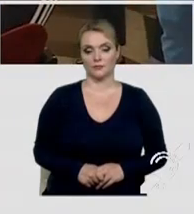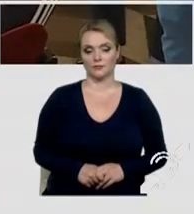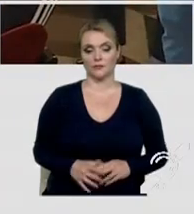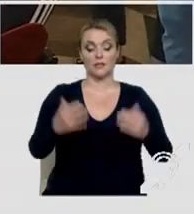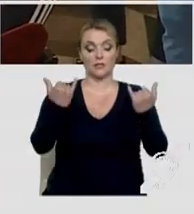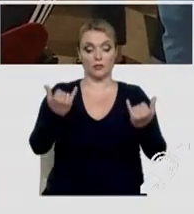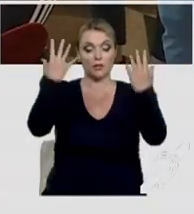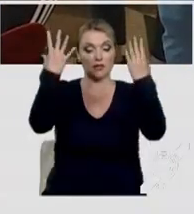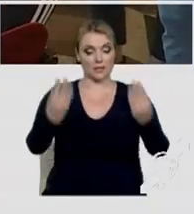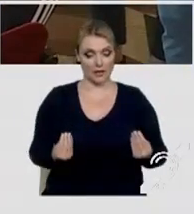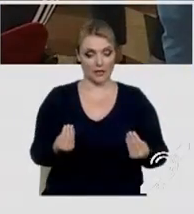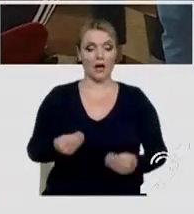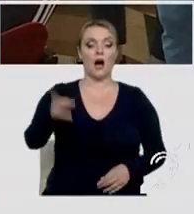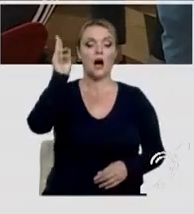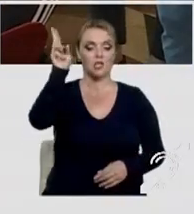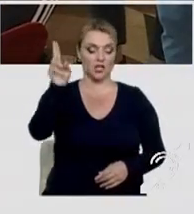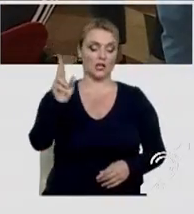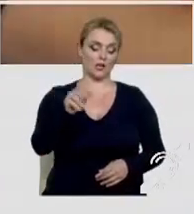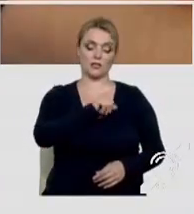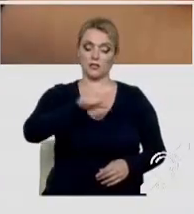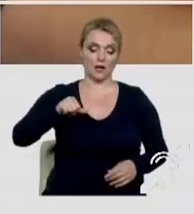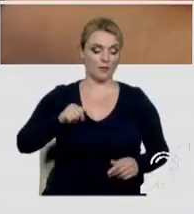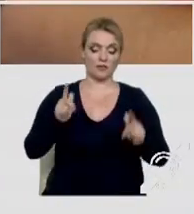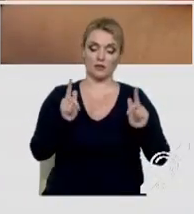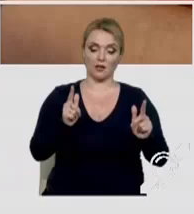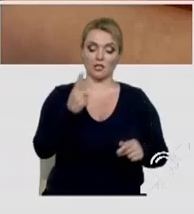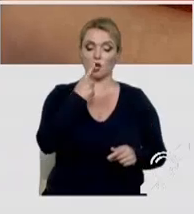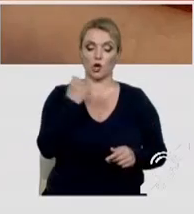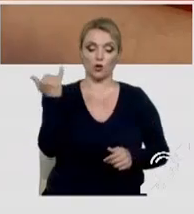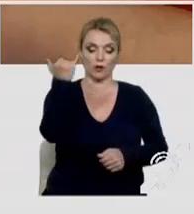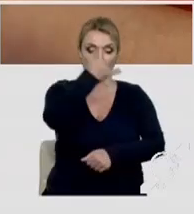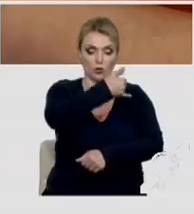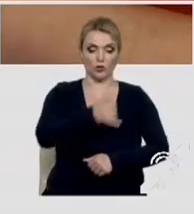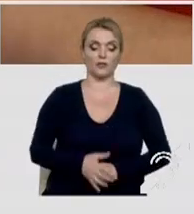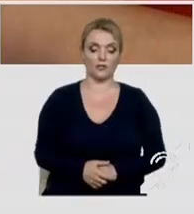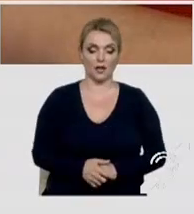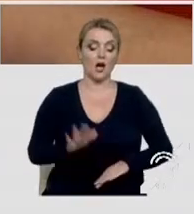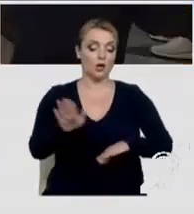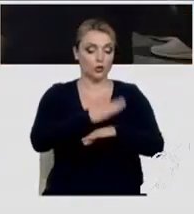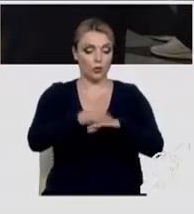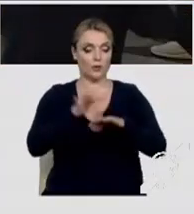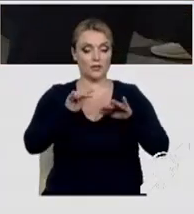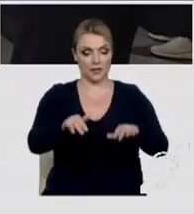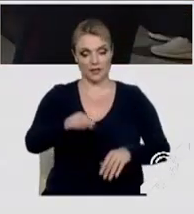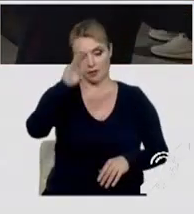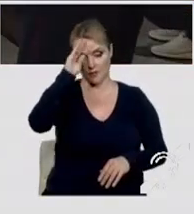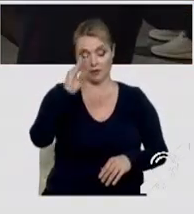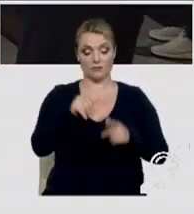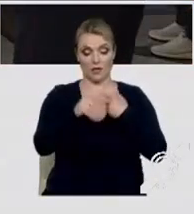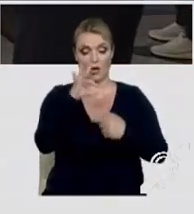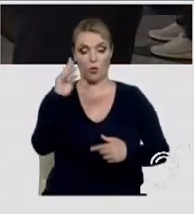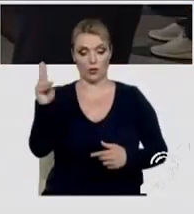Ziua donatorului de sânge este o adevărată sărbătoare pentru cei care fac acest act de solidaritate. Ion Crăciun salvează vieți